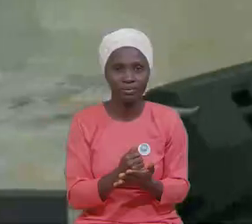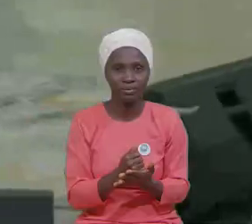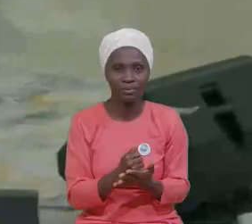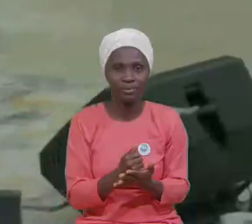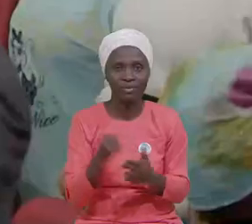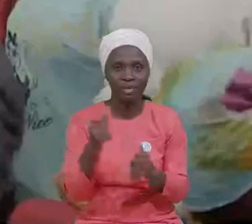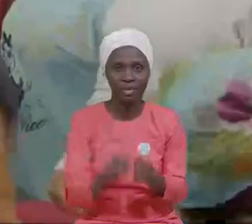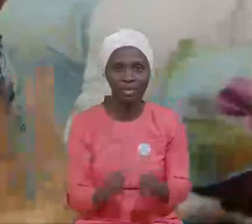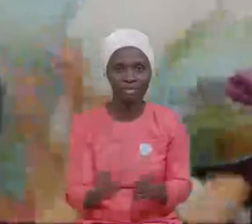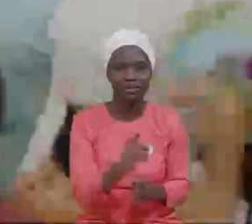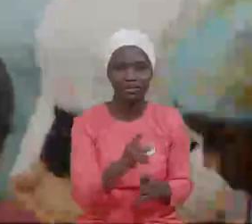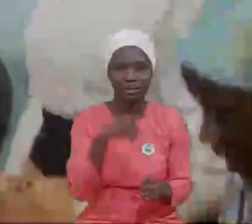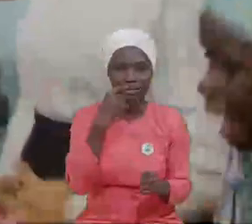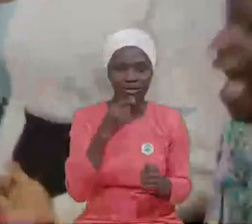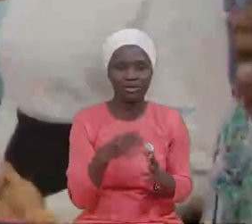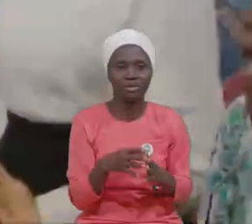Et tout le monde crie.